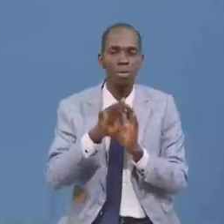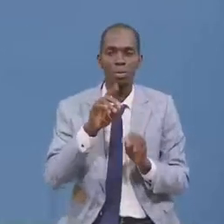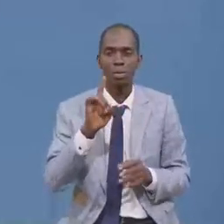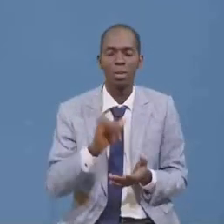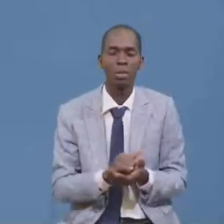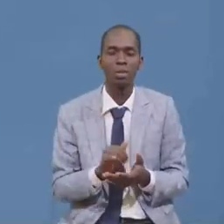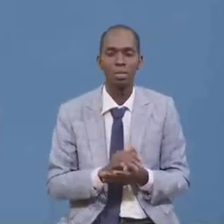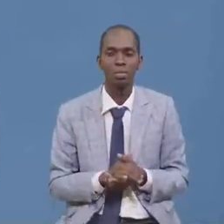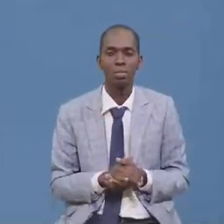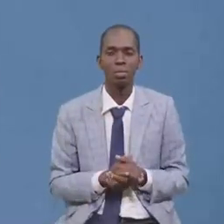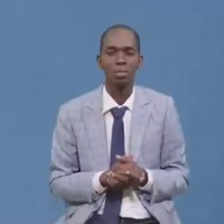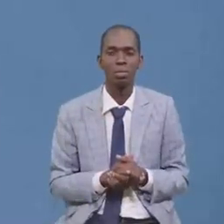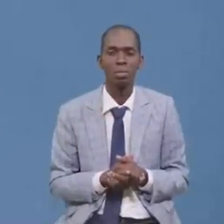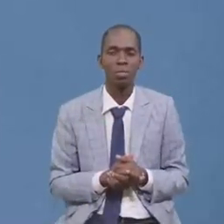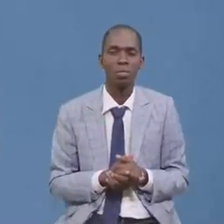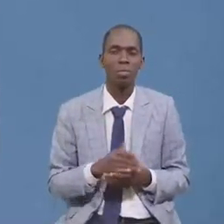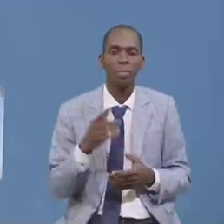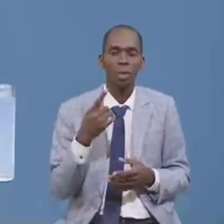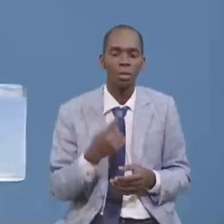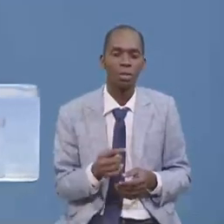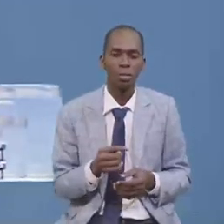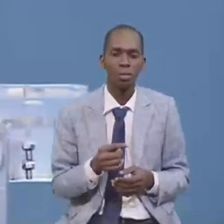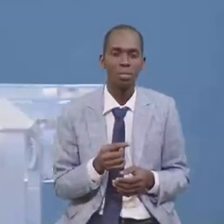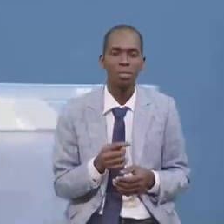మనుషుని యొక్క చర్యలు మనుషుడు